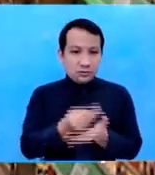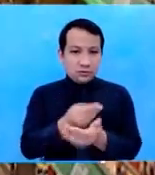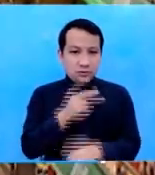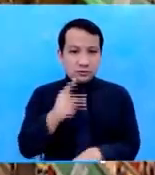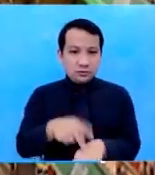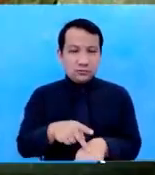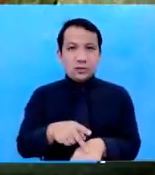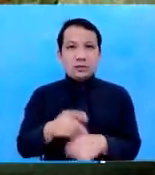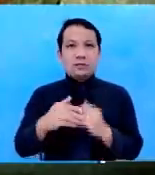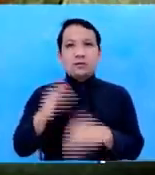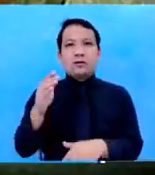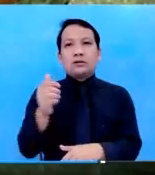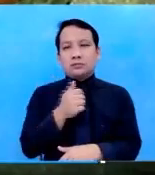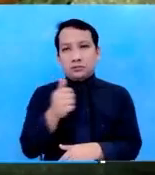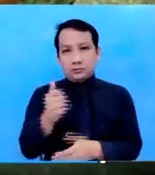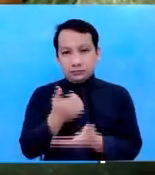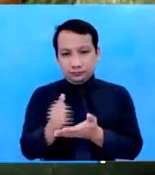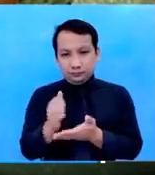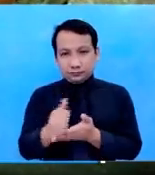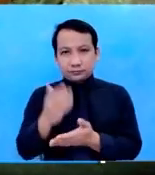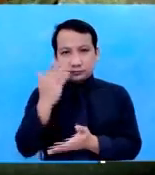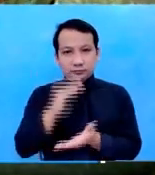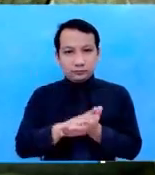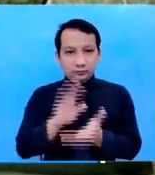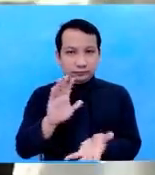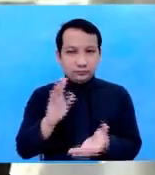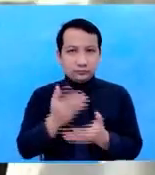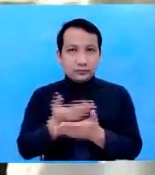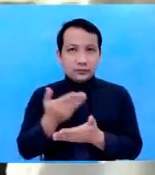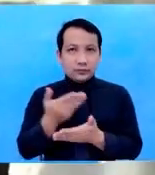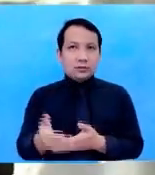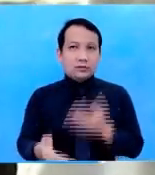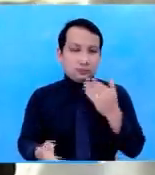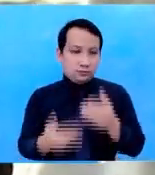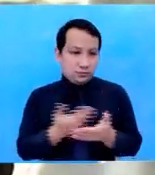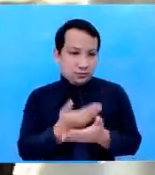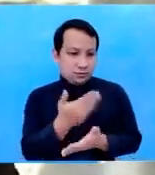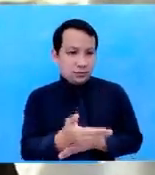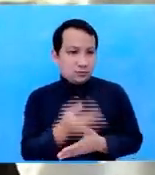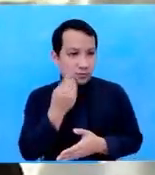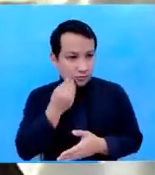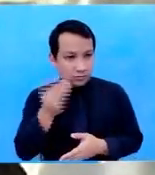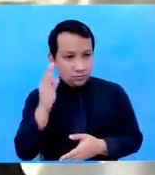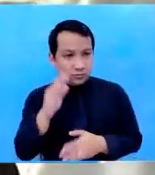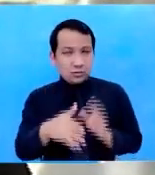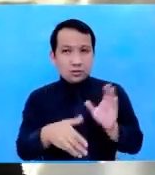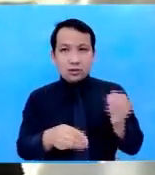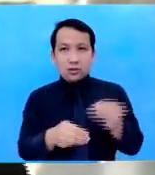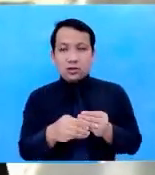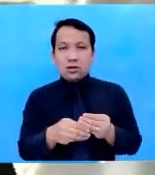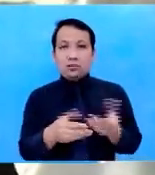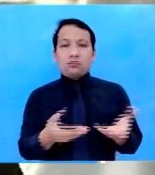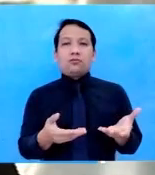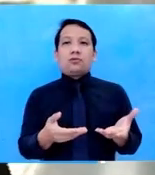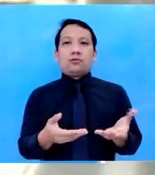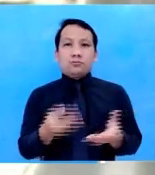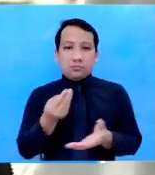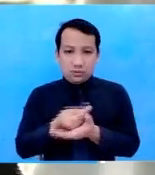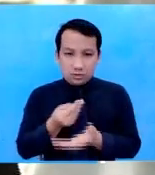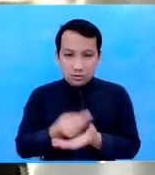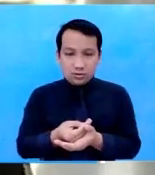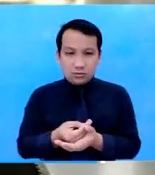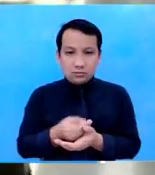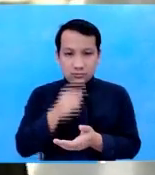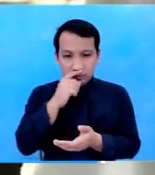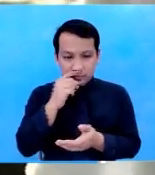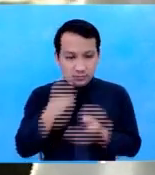rin ang gastos dahil sa mahal ng bilihin dito. Malaki yung bilihin, makakauwi ka nga ng malaking pera, babawiin ka